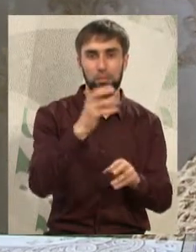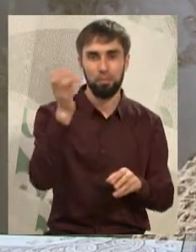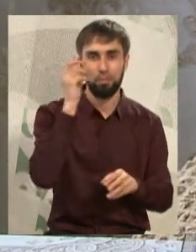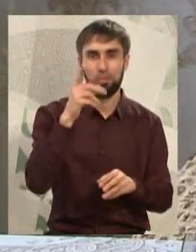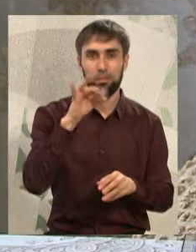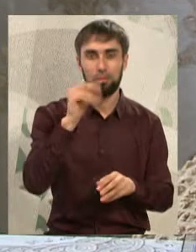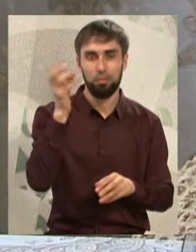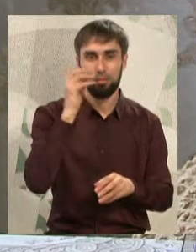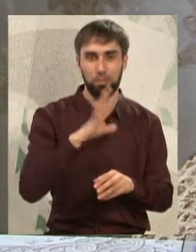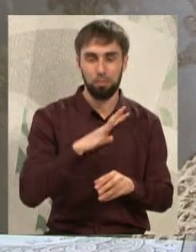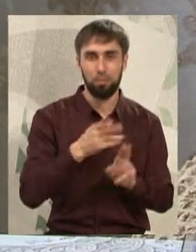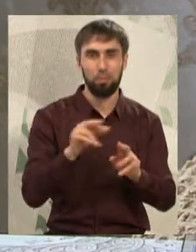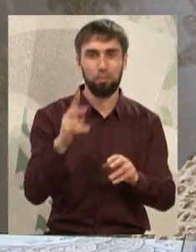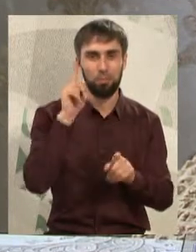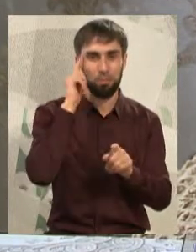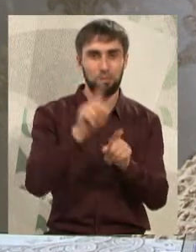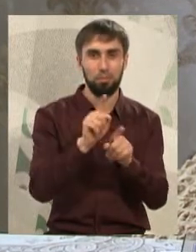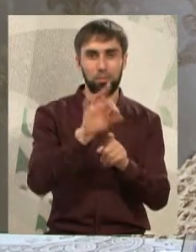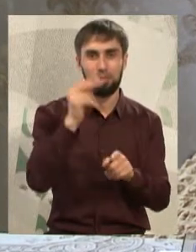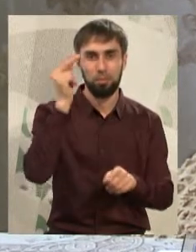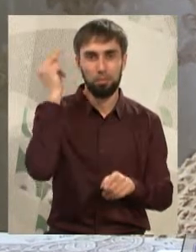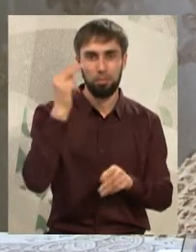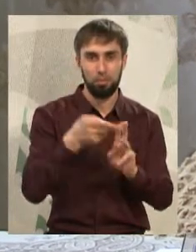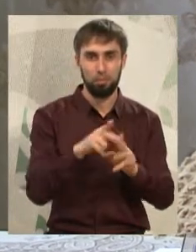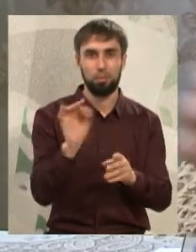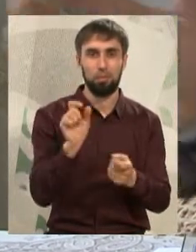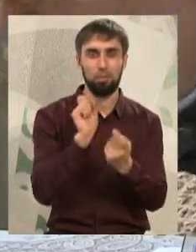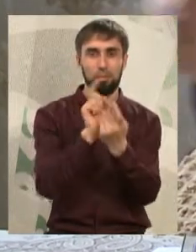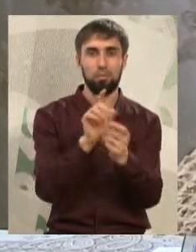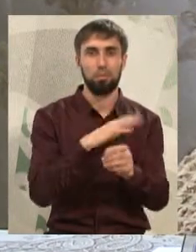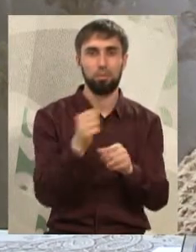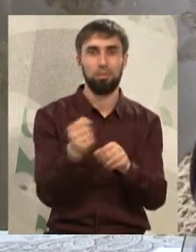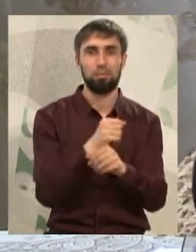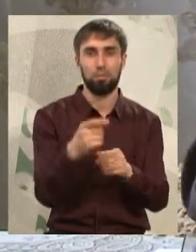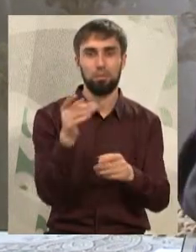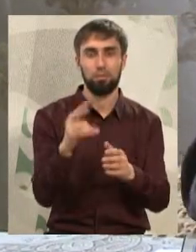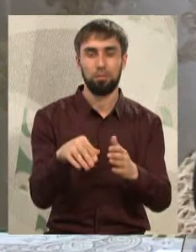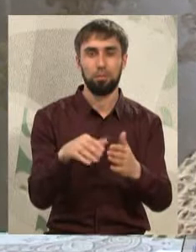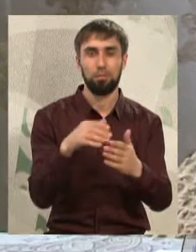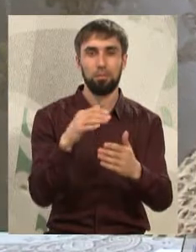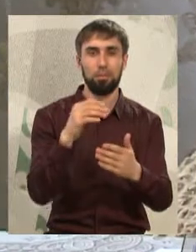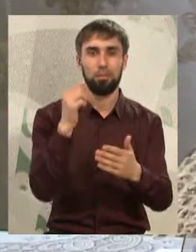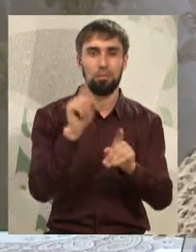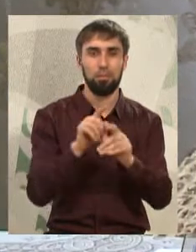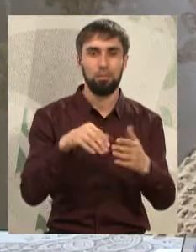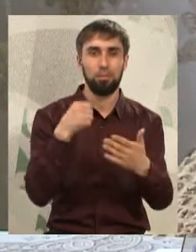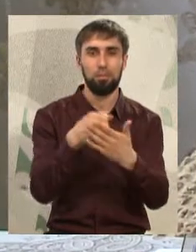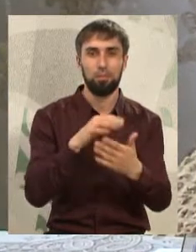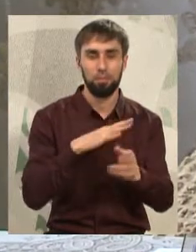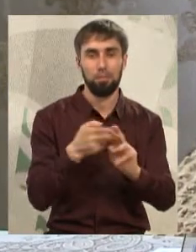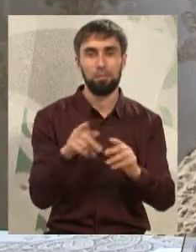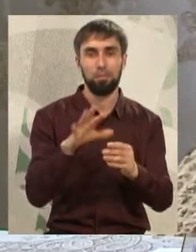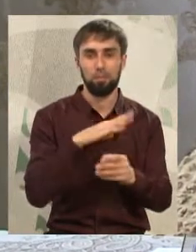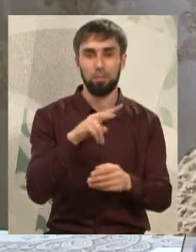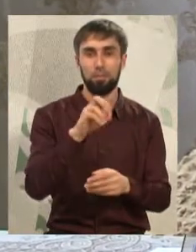себе это сделал. Взял и ударил его. Потом там особисты быстро сбежали. По-моему, лейтенант